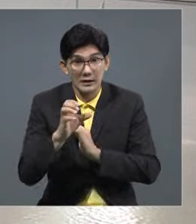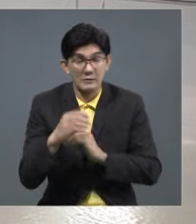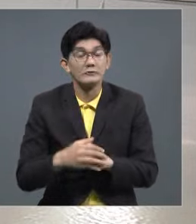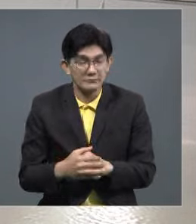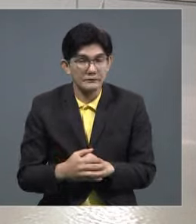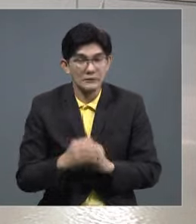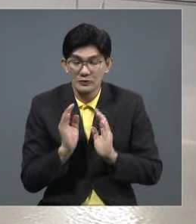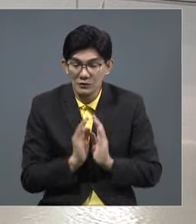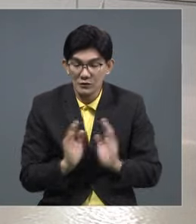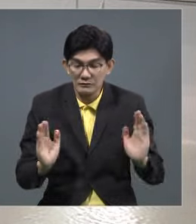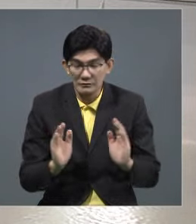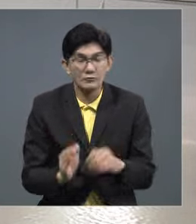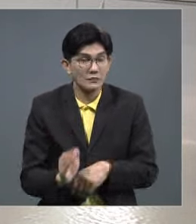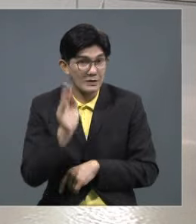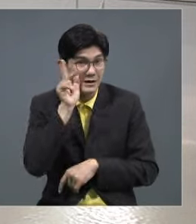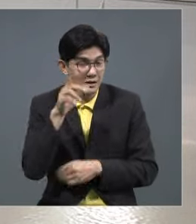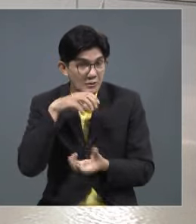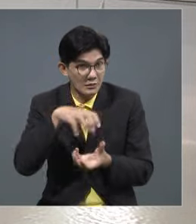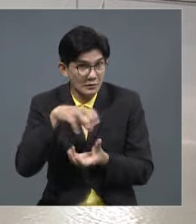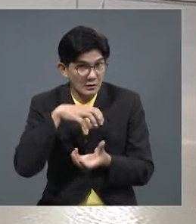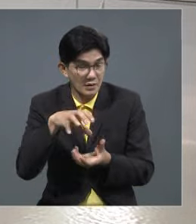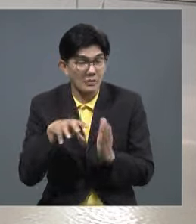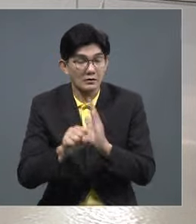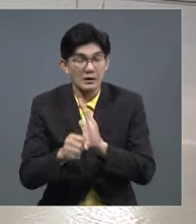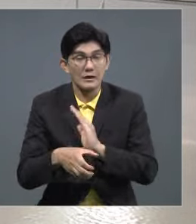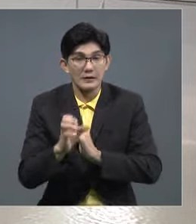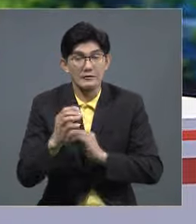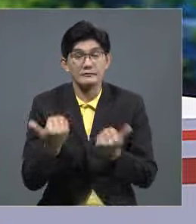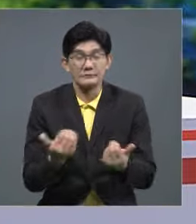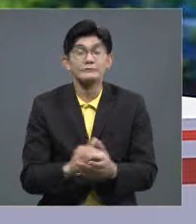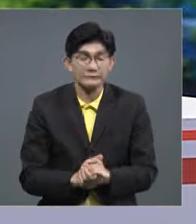ค่ะขอบคุณค่ะคุณสิรินทิพย์ประทุมรายงานมาจากที่จังหวัดสระแก้วนะคะ ครับ